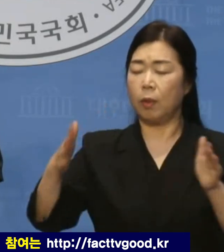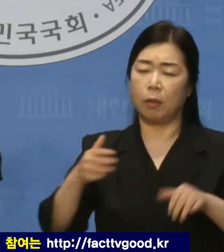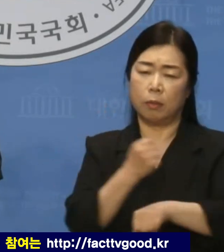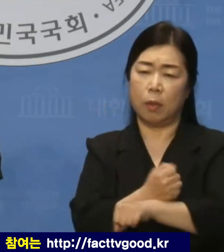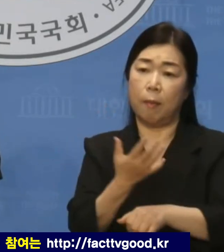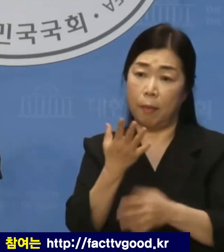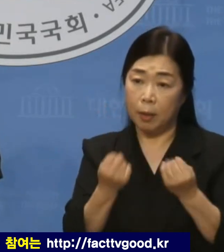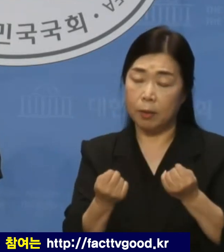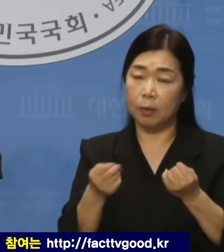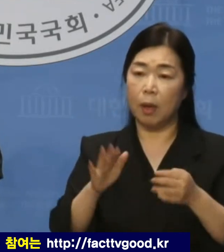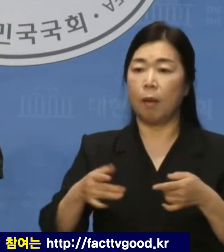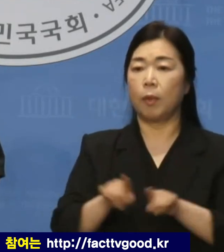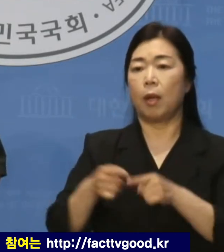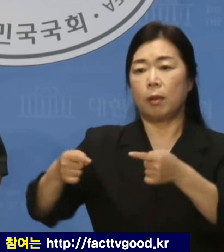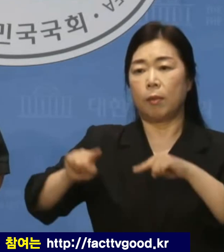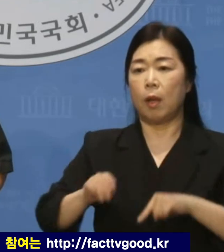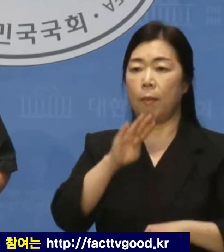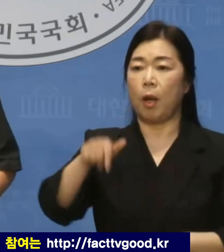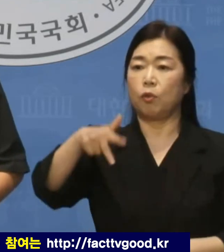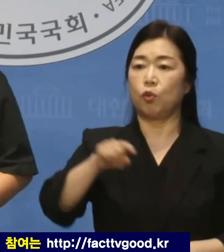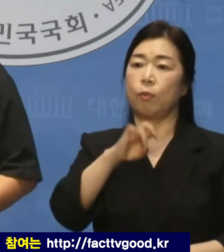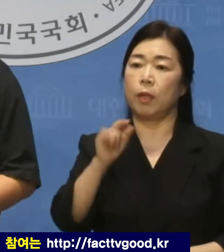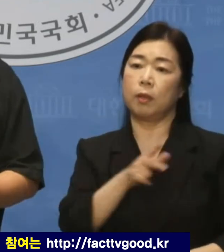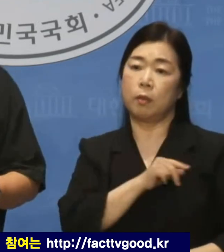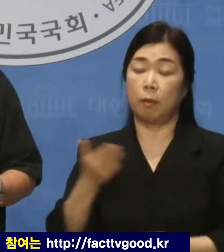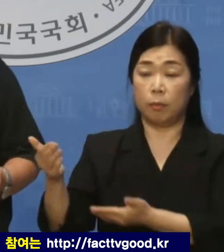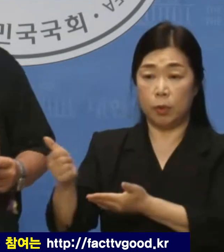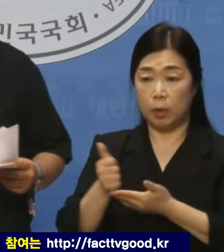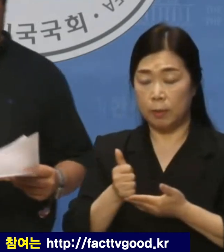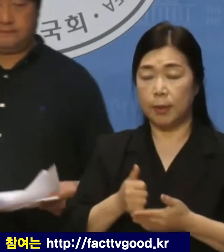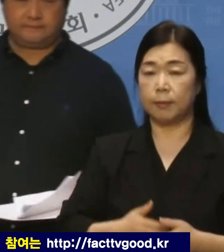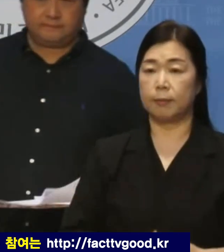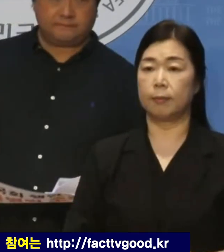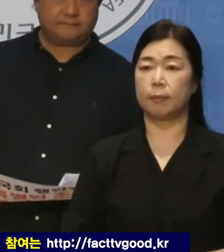애를 써주셨는데요. 함께해 주실 박주민 의원님 모시고 말씀 듣겠습니다.